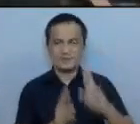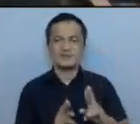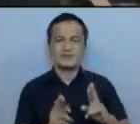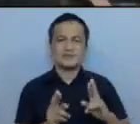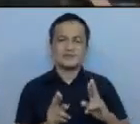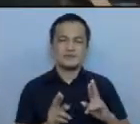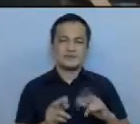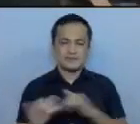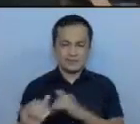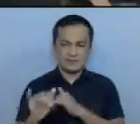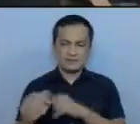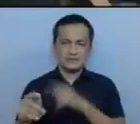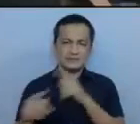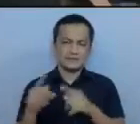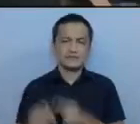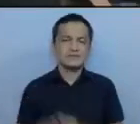kapwa.